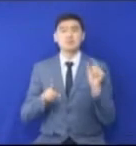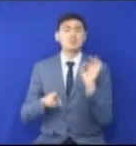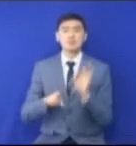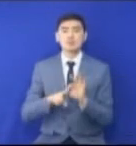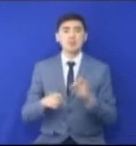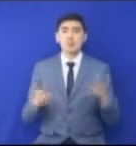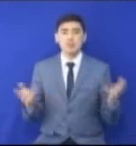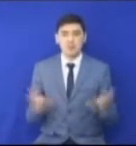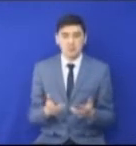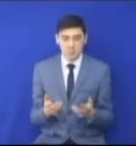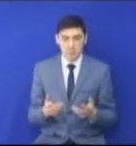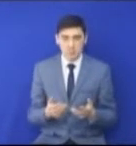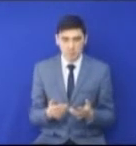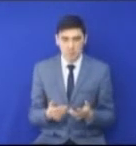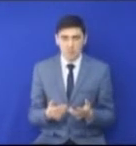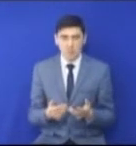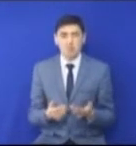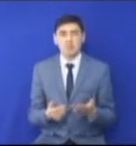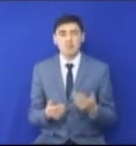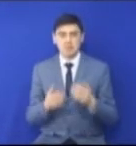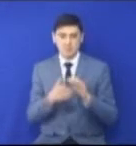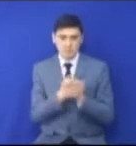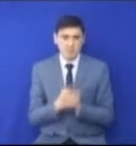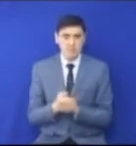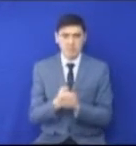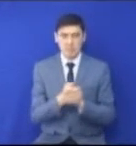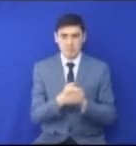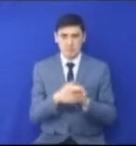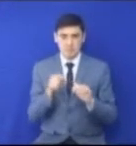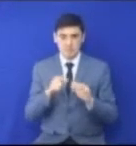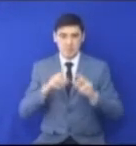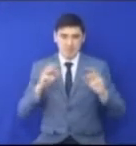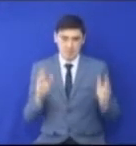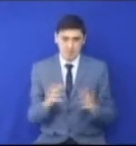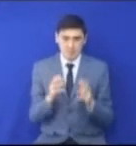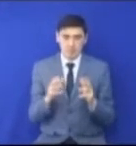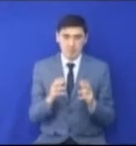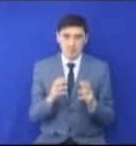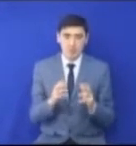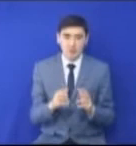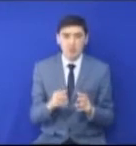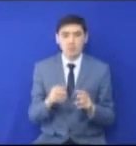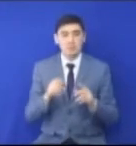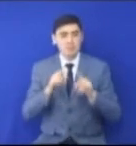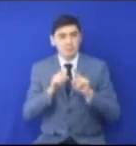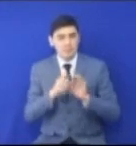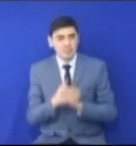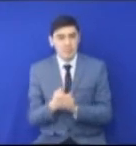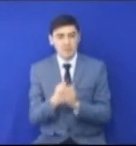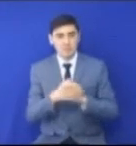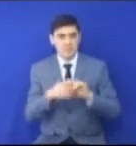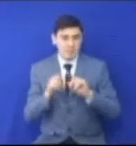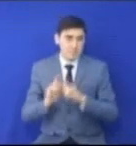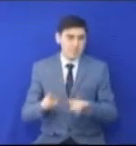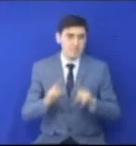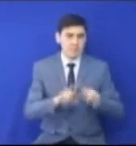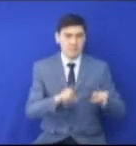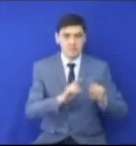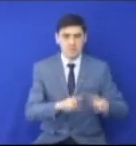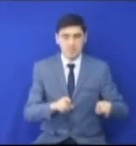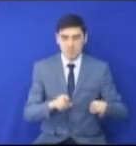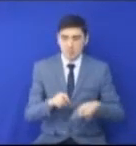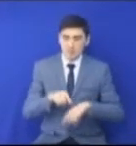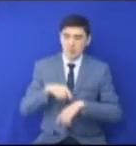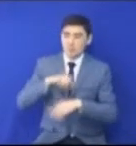жаңағы бейбіт заманды дәріптеу. Бірақ бейбітшілікті насихаттау жолында біздің күш құрылымдары